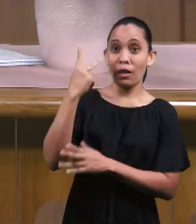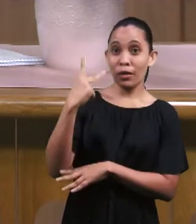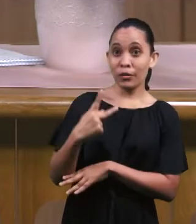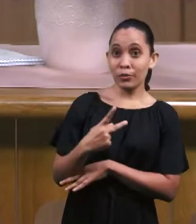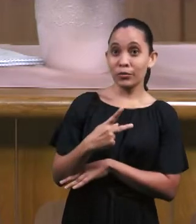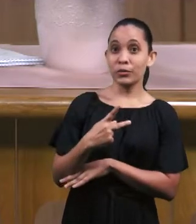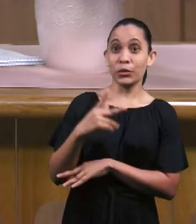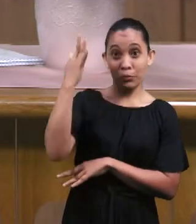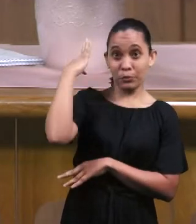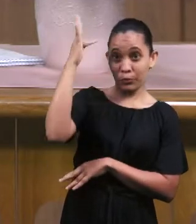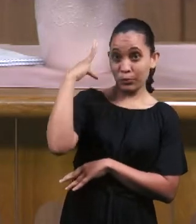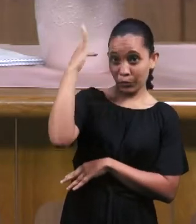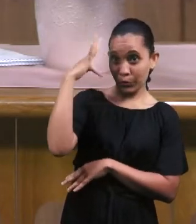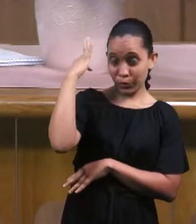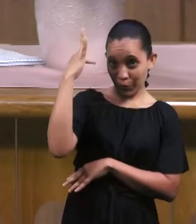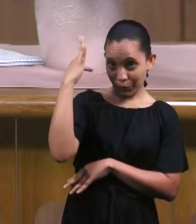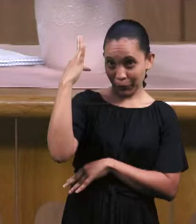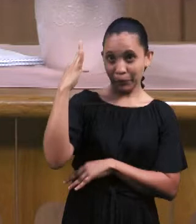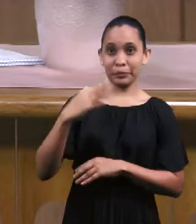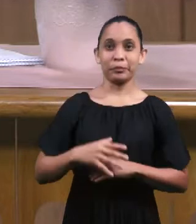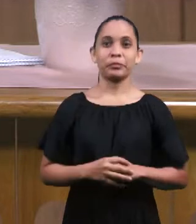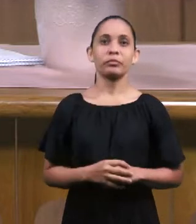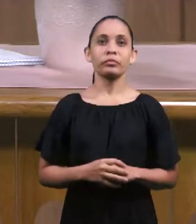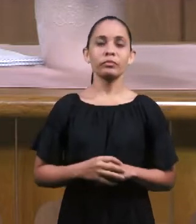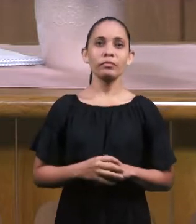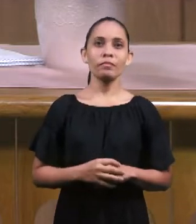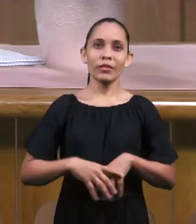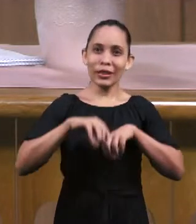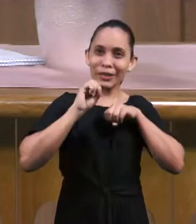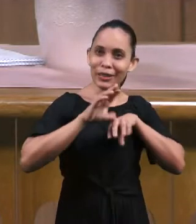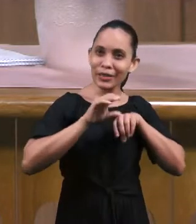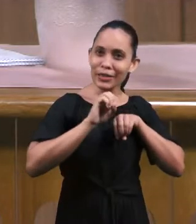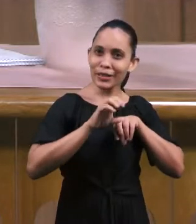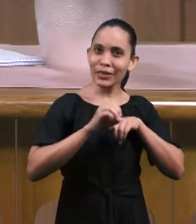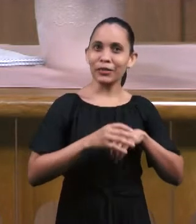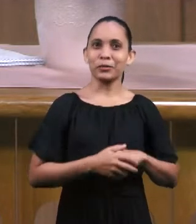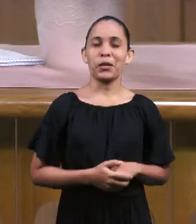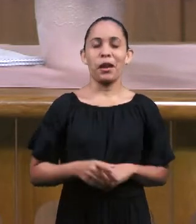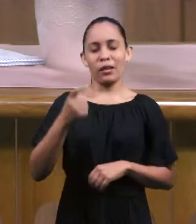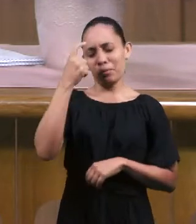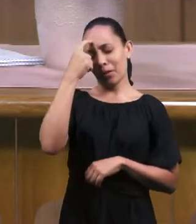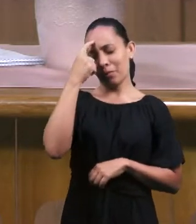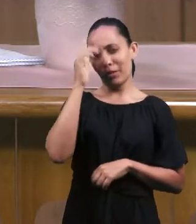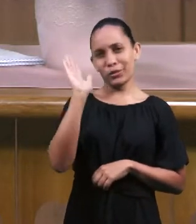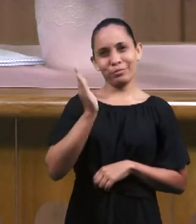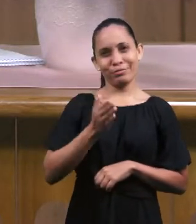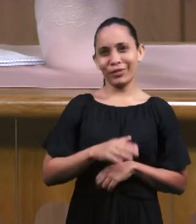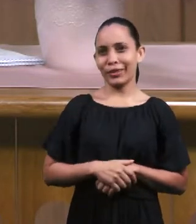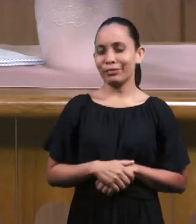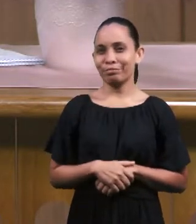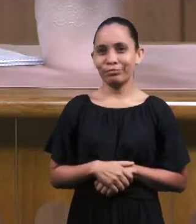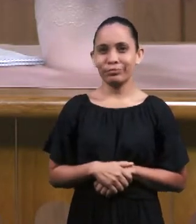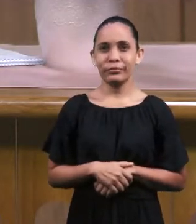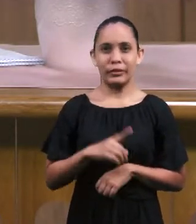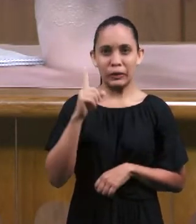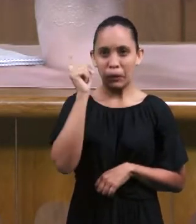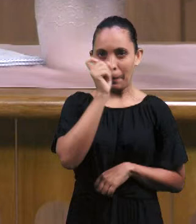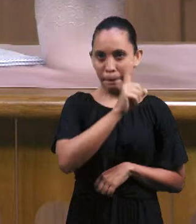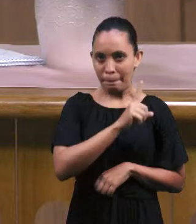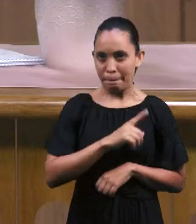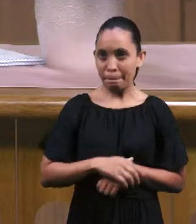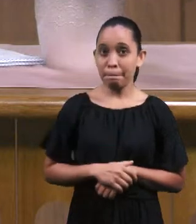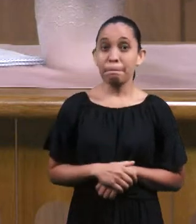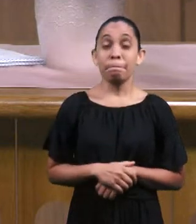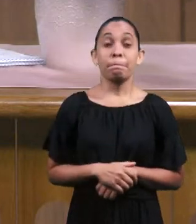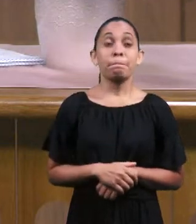donc Thomas d'Aquin, pardonnez-moi, mais Thomas d'Aquin, qu'est-ce qu'il disait? Il disait le suivant,